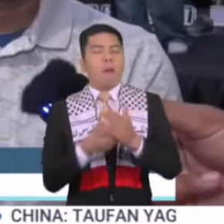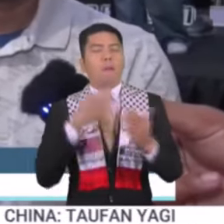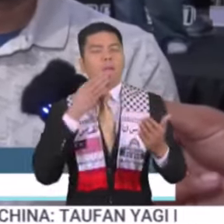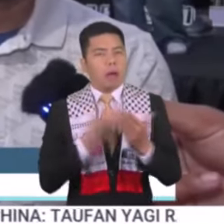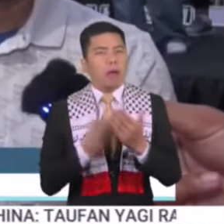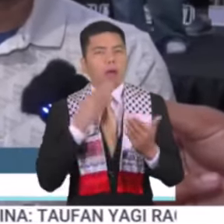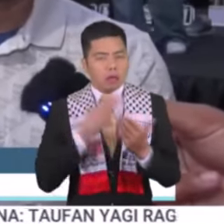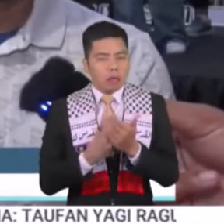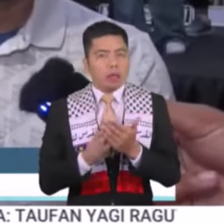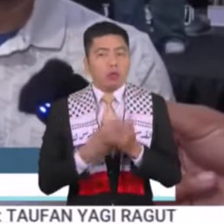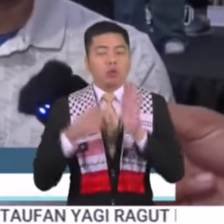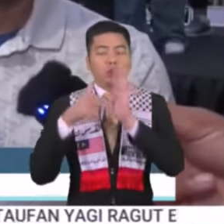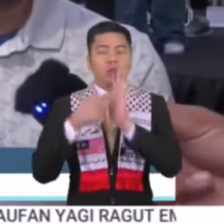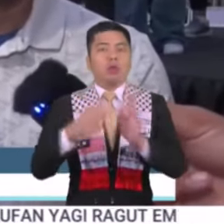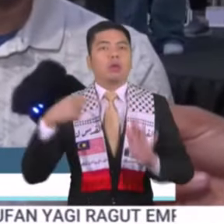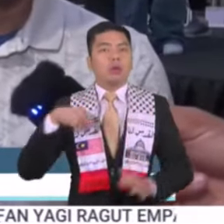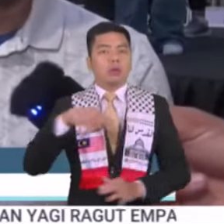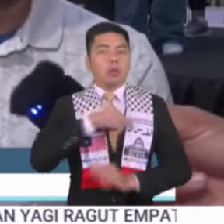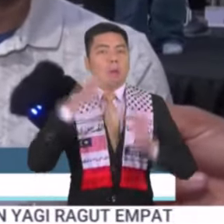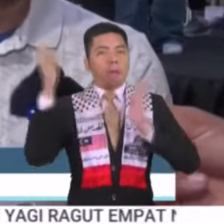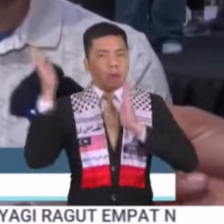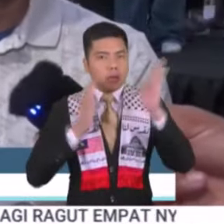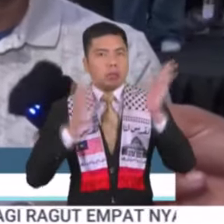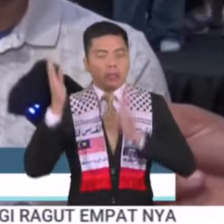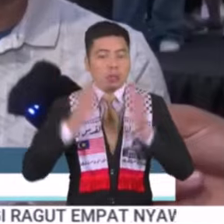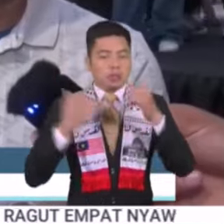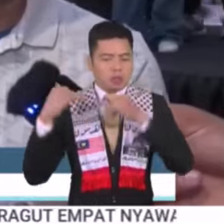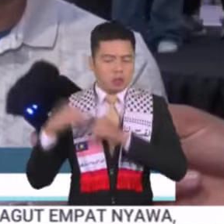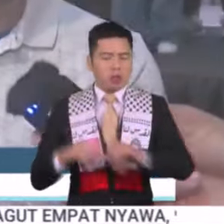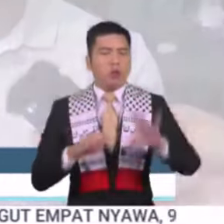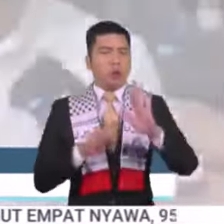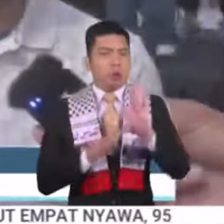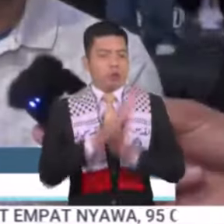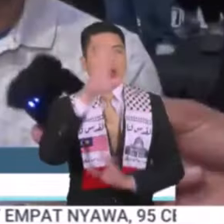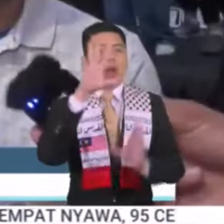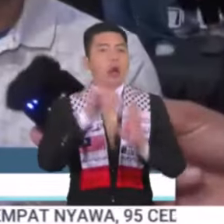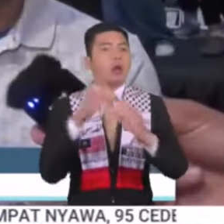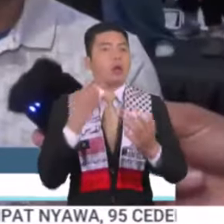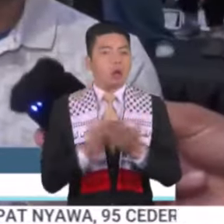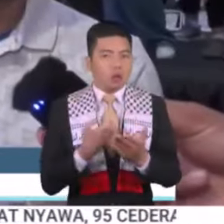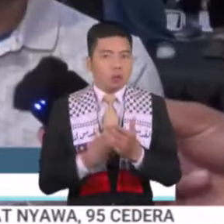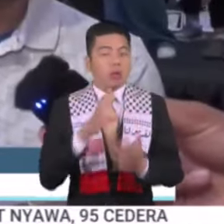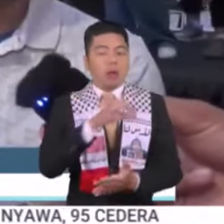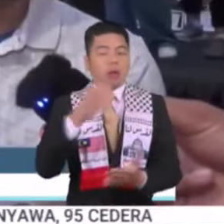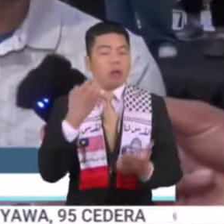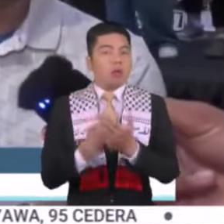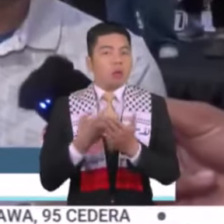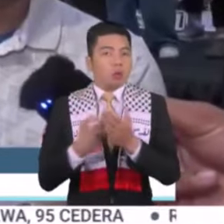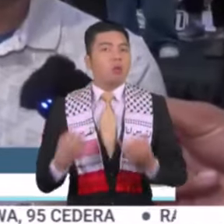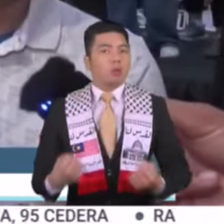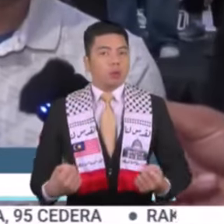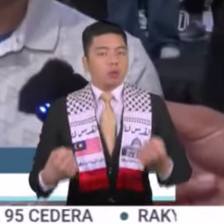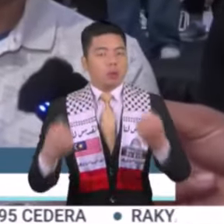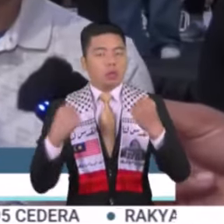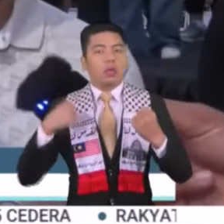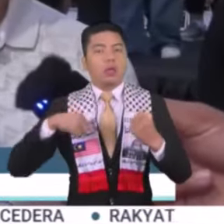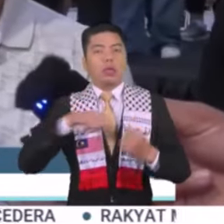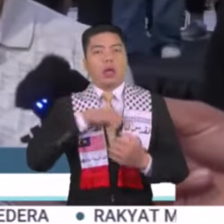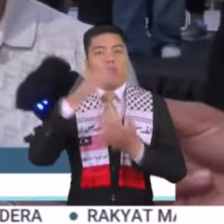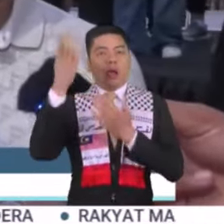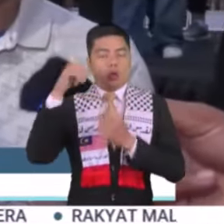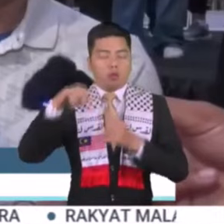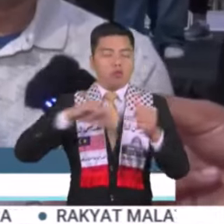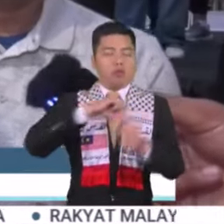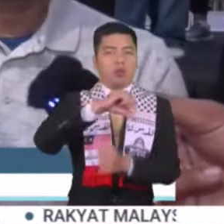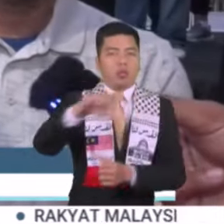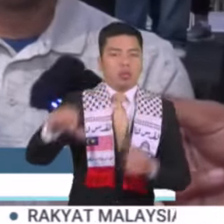sebagai sebuah negara yang terus membangun dari sudut ekonomi. Dengan ekonomi yang kukuh itu, kita mengharapkan kedudukan